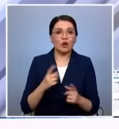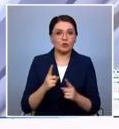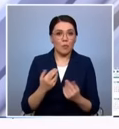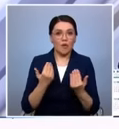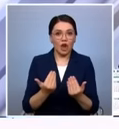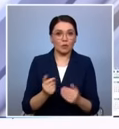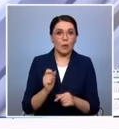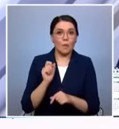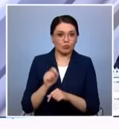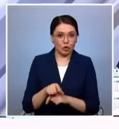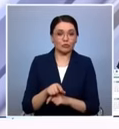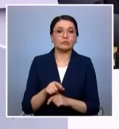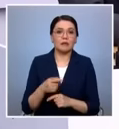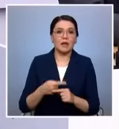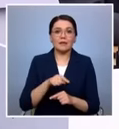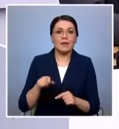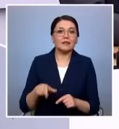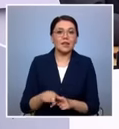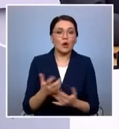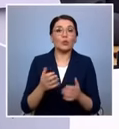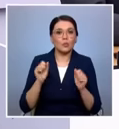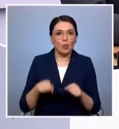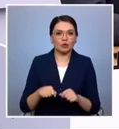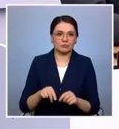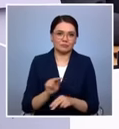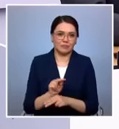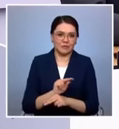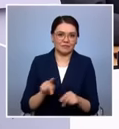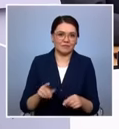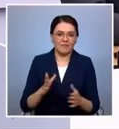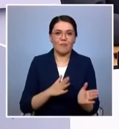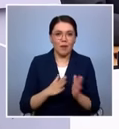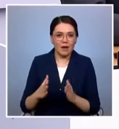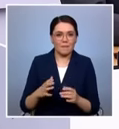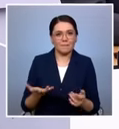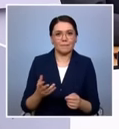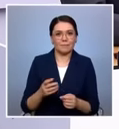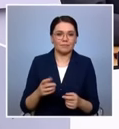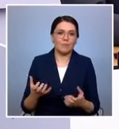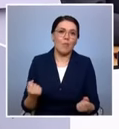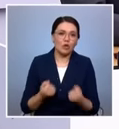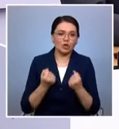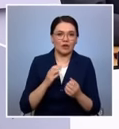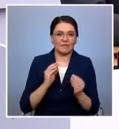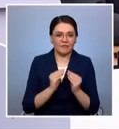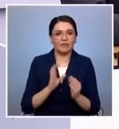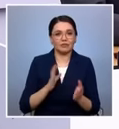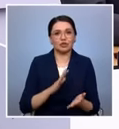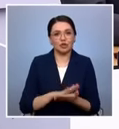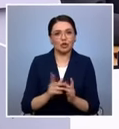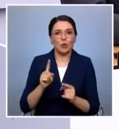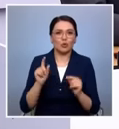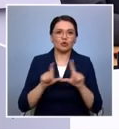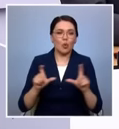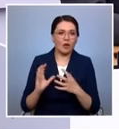корысть. Ну, дорогой Ради Фаридович, согласно приговору, Беляев и Кучербаев нанесли урон бюджету на